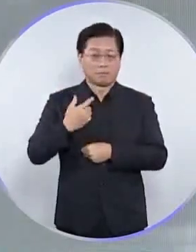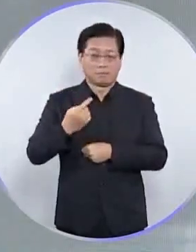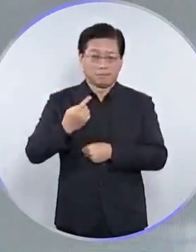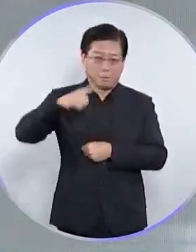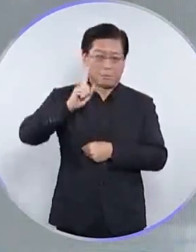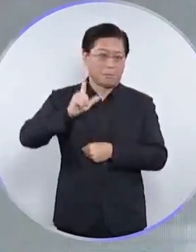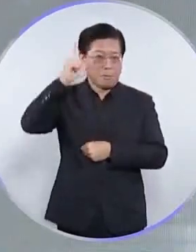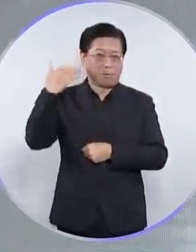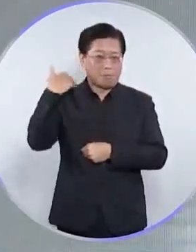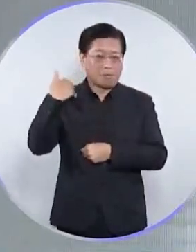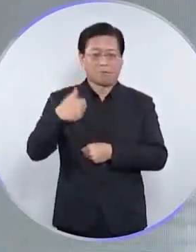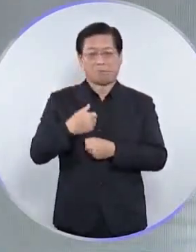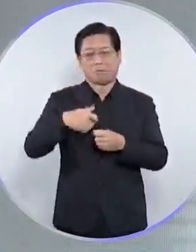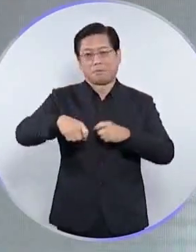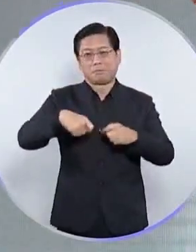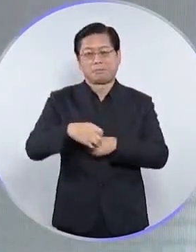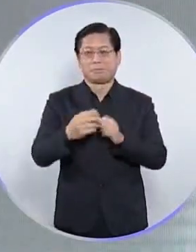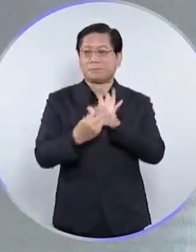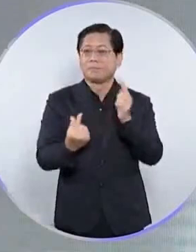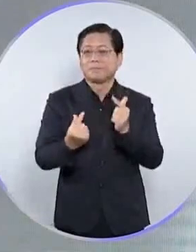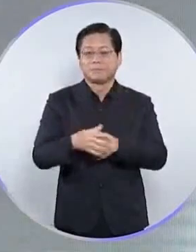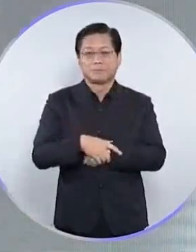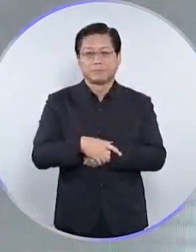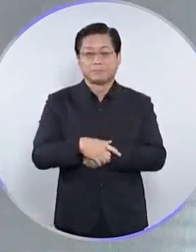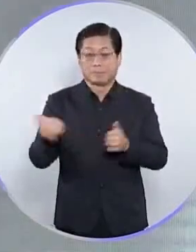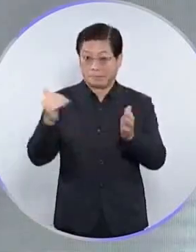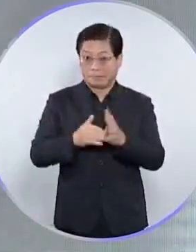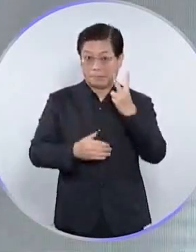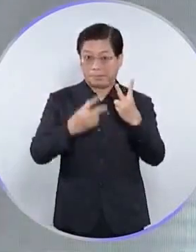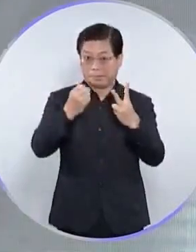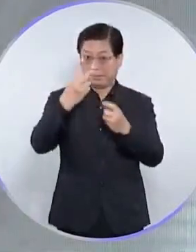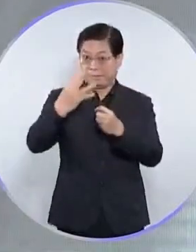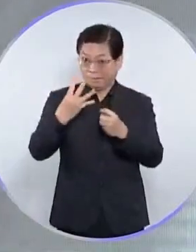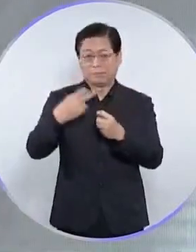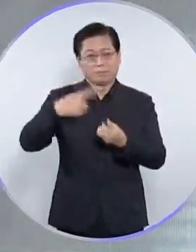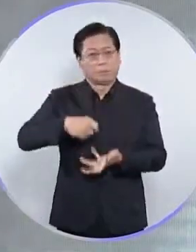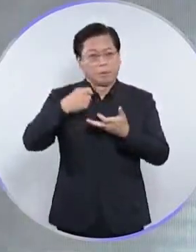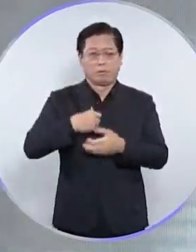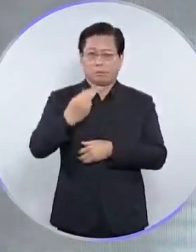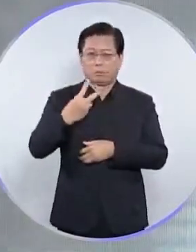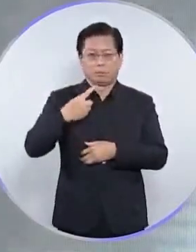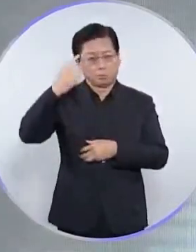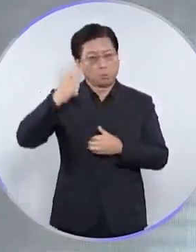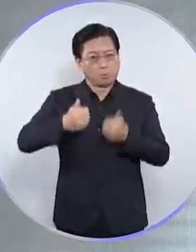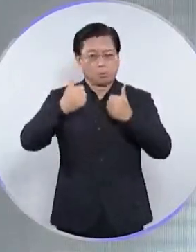的政策。例如，已经到2024的，还在提九二共